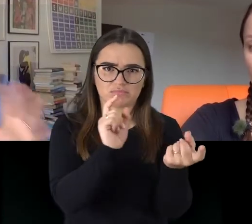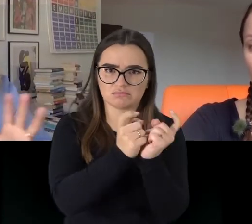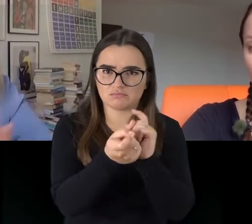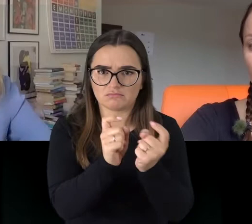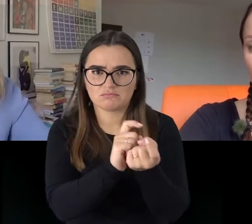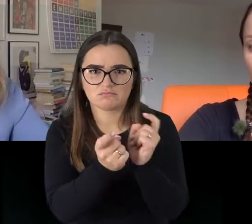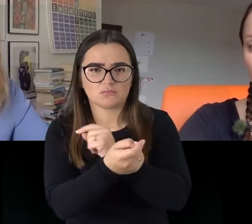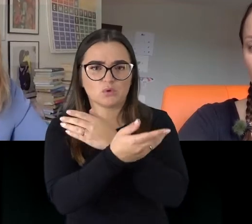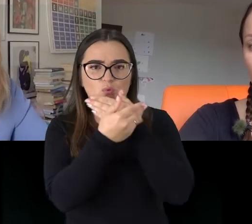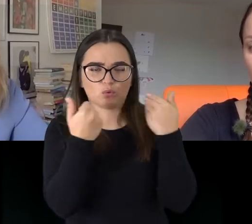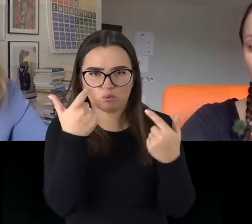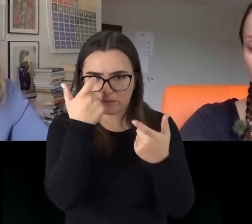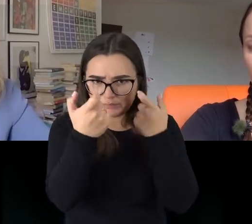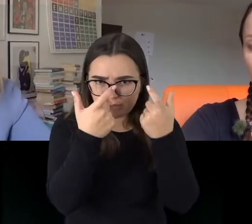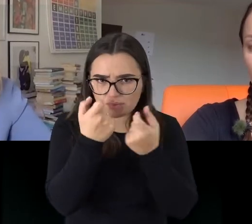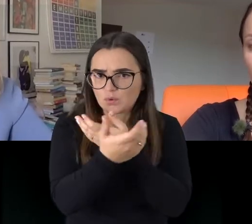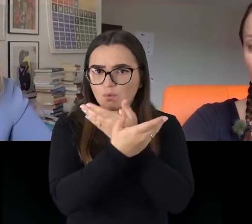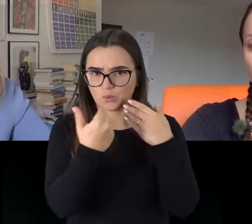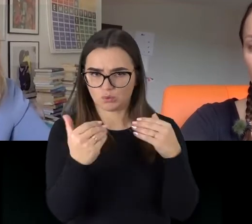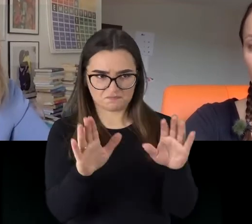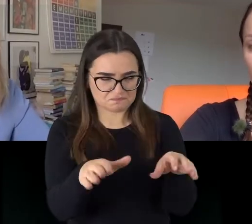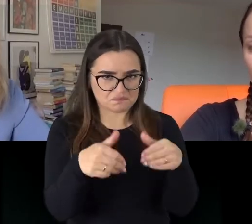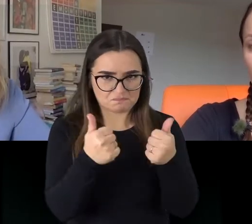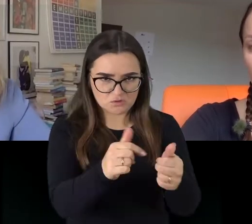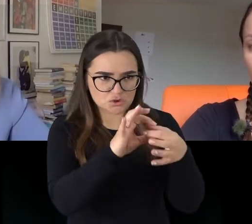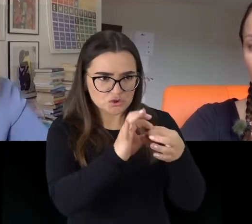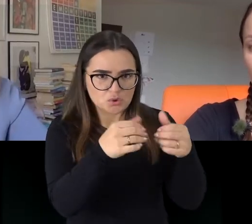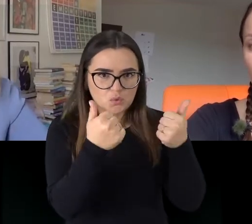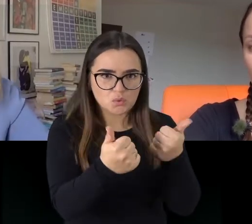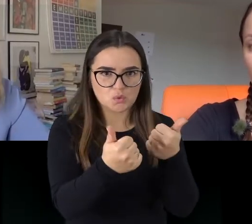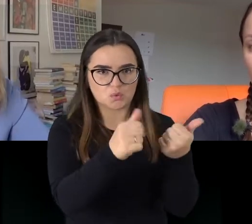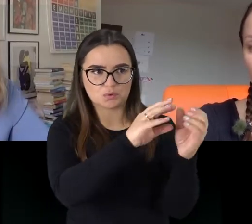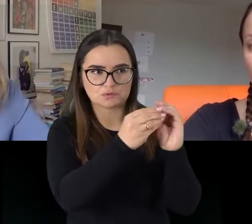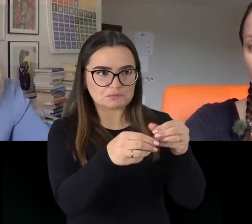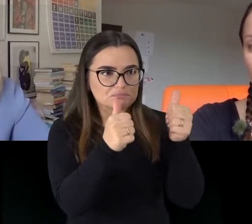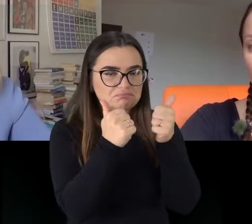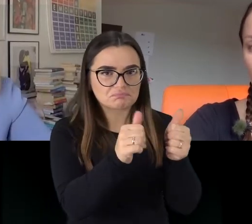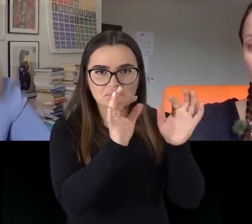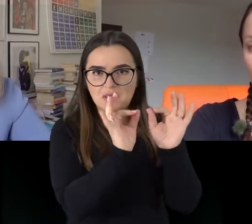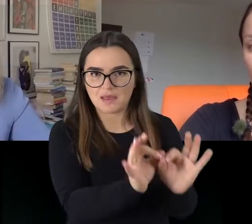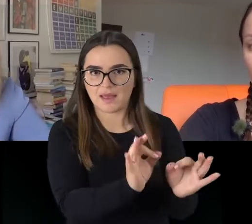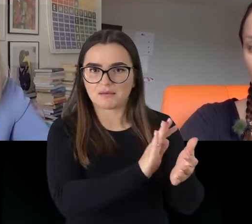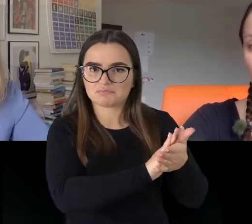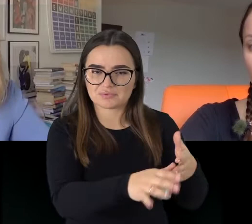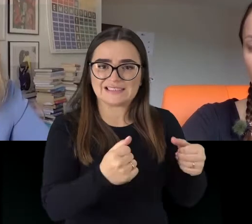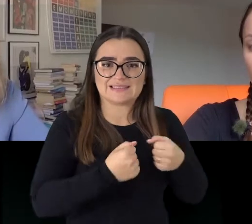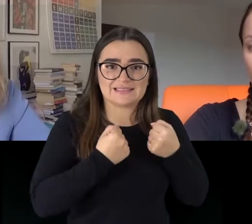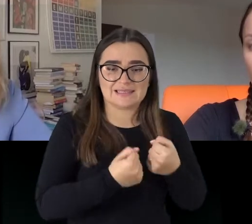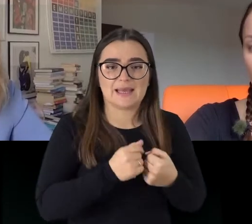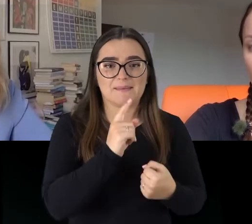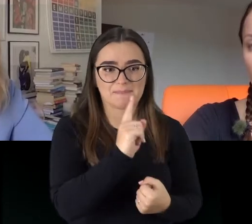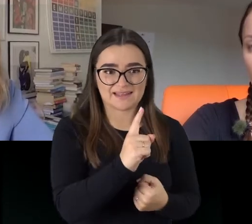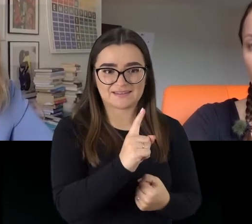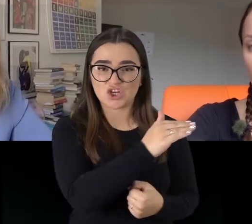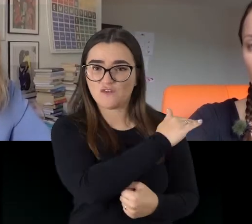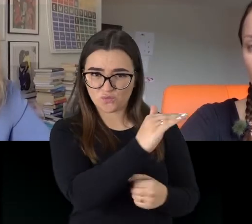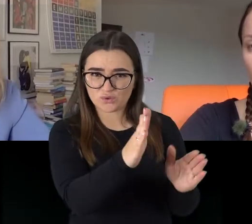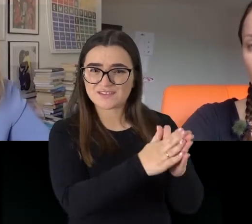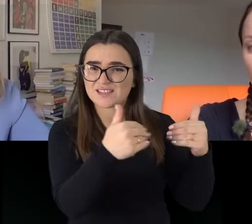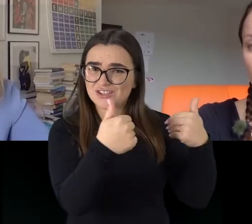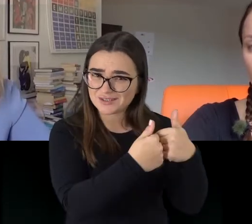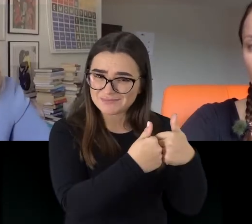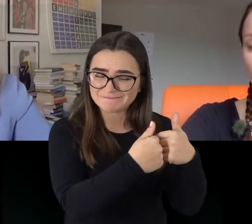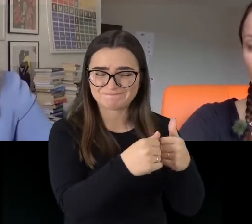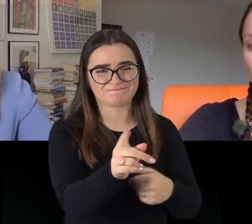jokių toksiškų ryšių ir panašiai, visi gerai sutaria, stengiasi kiek gali, bet vis dėlto nu, tai nebus funkcinė šeima.